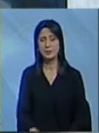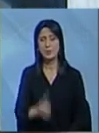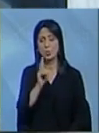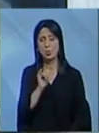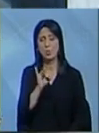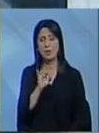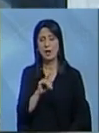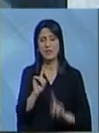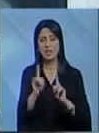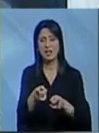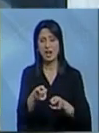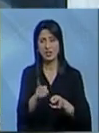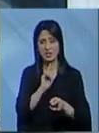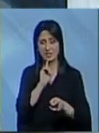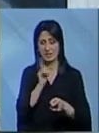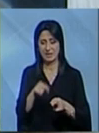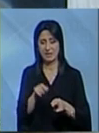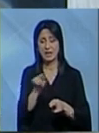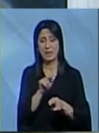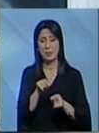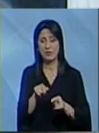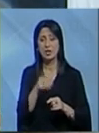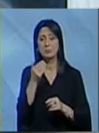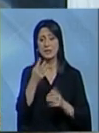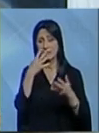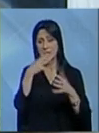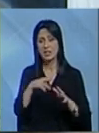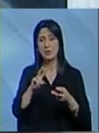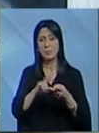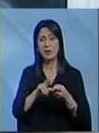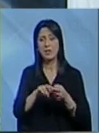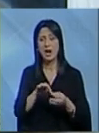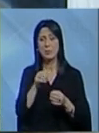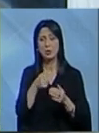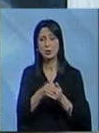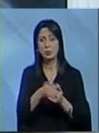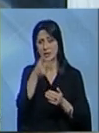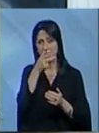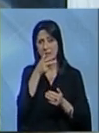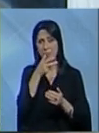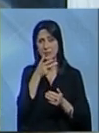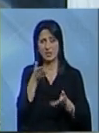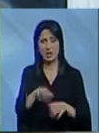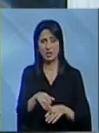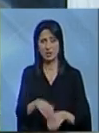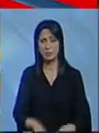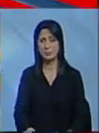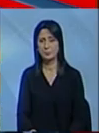ზვიად კუპრავა დააკავეს მიმდინარე წლის თებერვალში და მისი ცხრათვიანი პატიმრობის ამოწურვამდე სამ თვეს და ცოტა მეტია